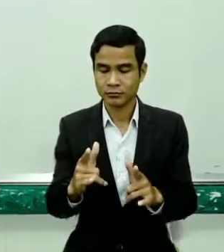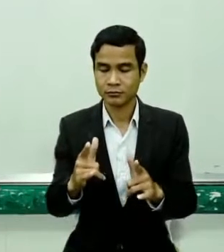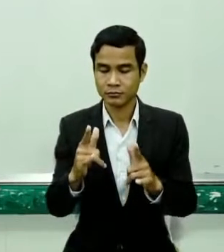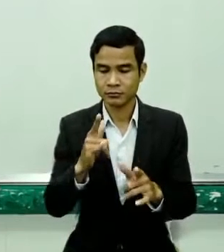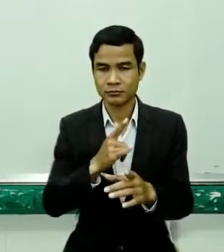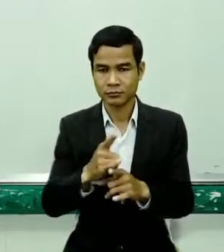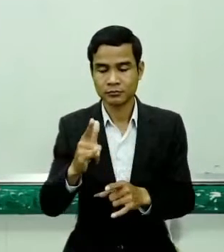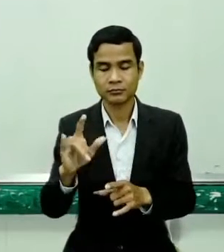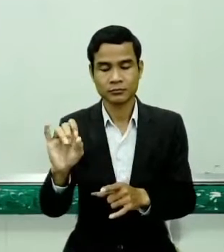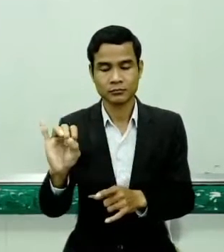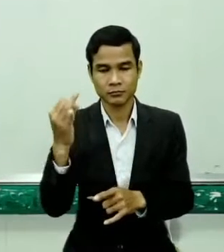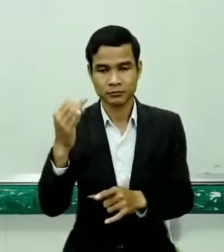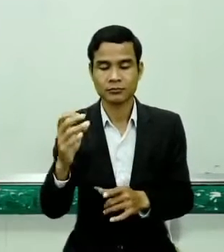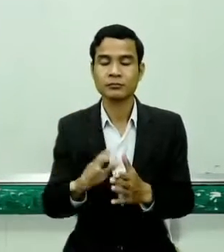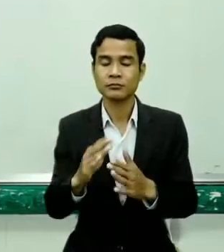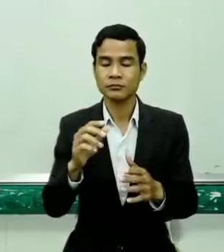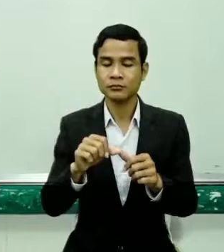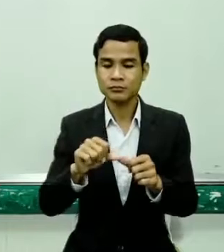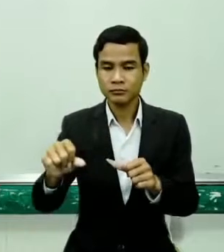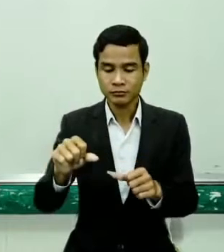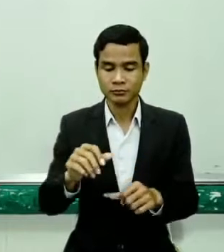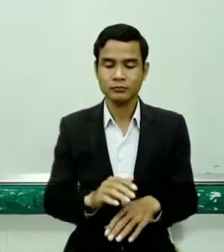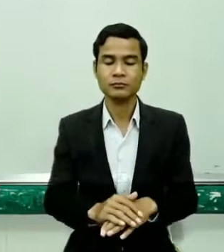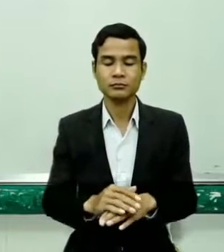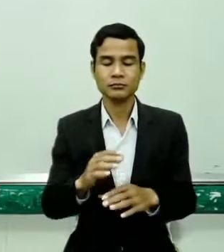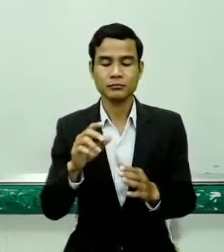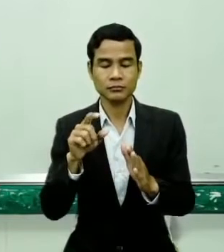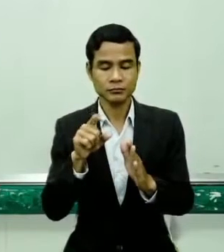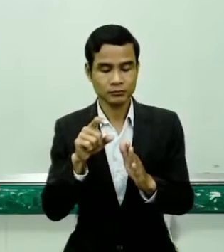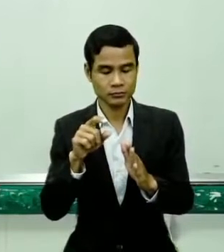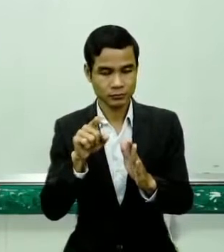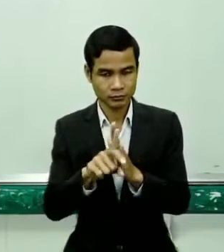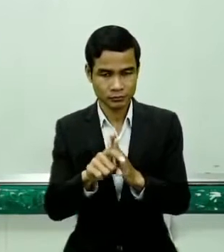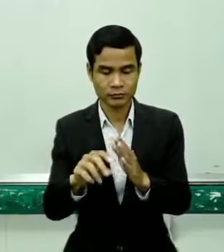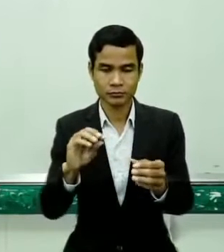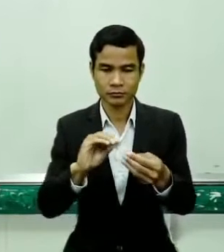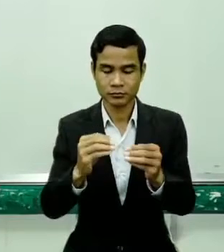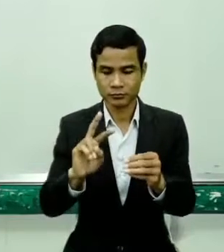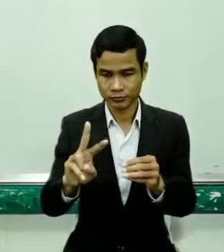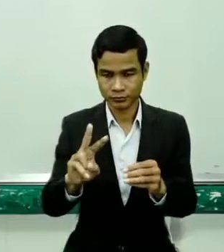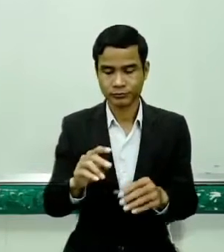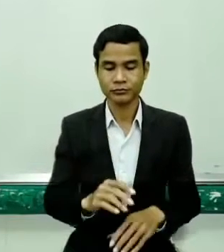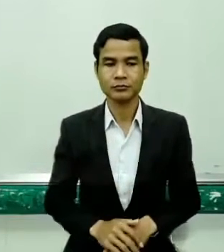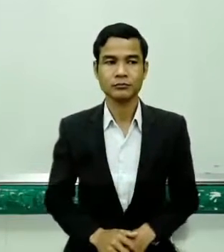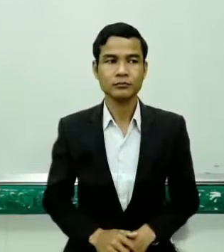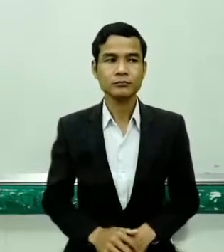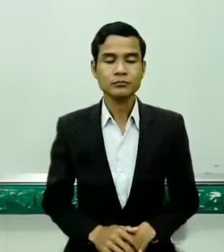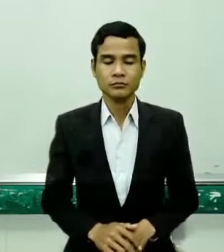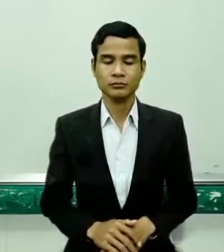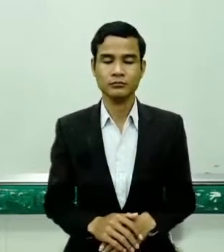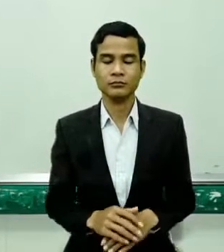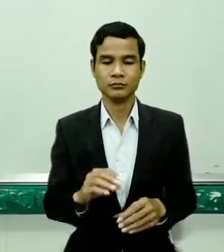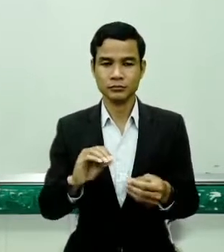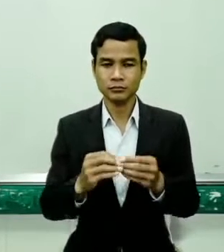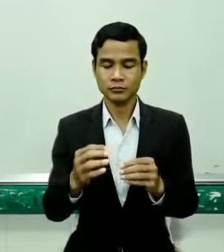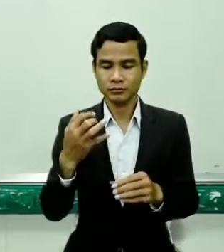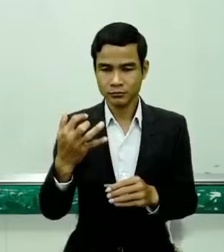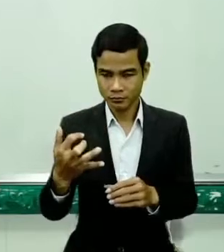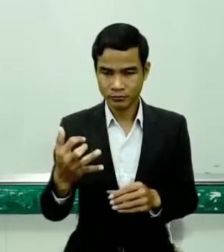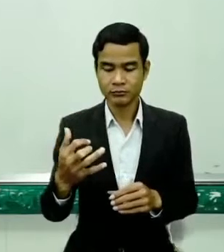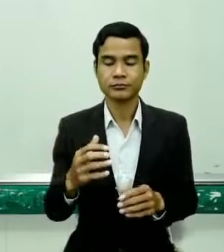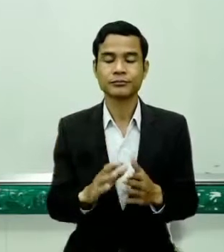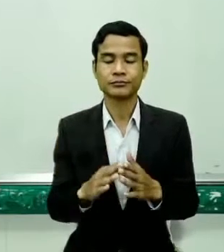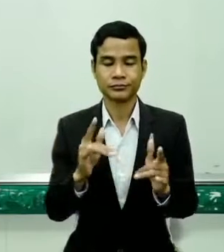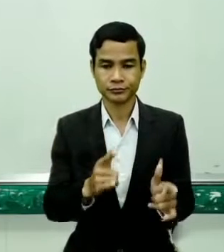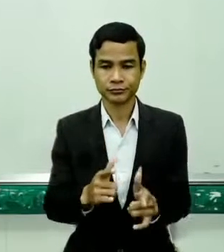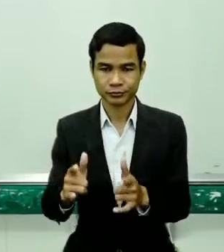trì. Dương nâng bằng tó từ chùm nội rôn, chùm nguồn bí tiết. Cứ chậm nội rong ti bầm pì,